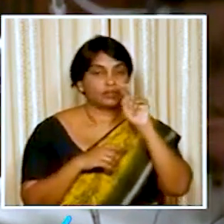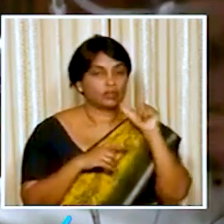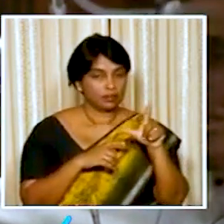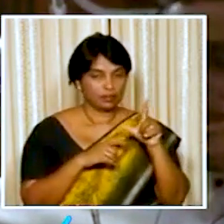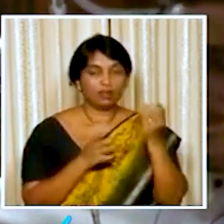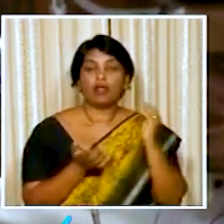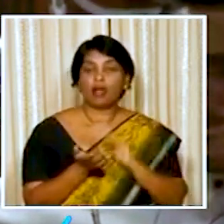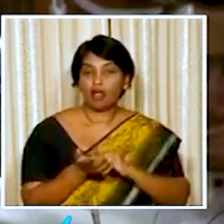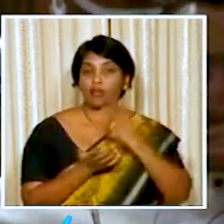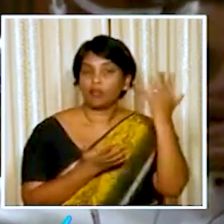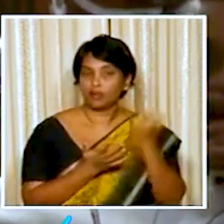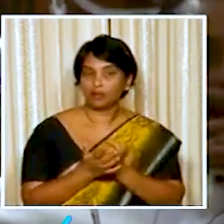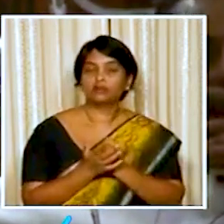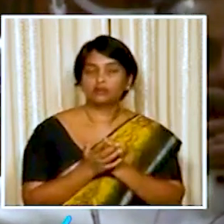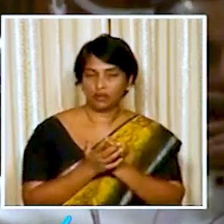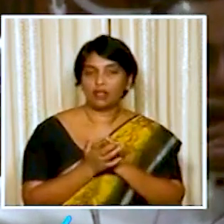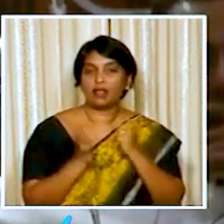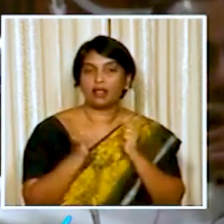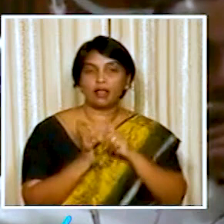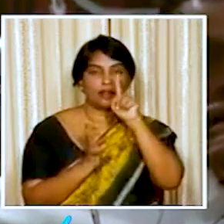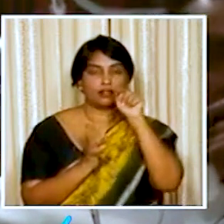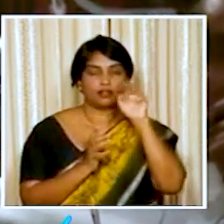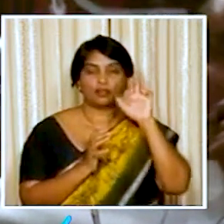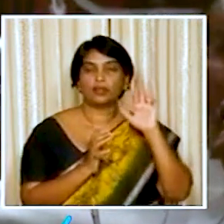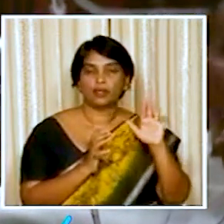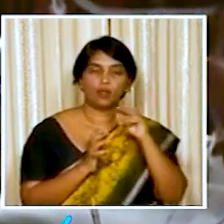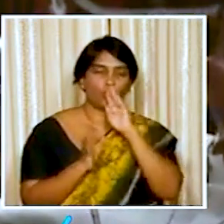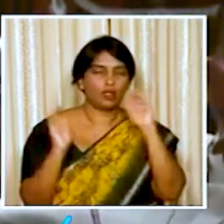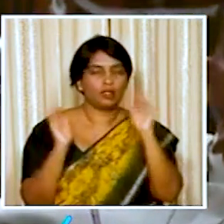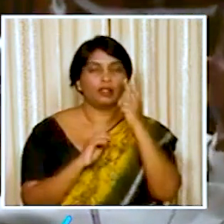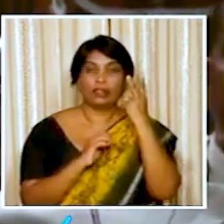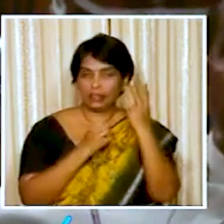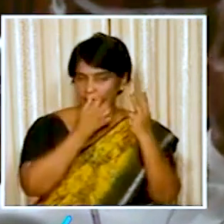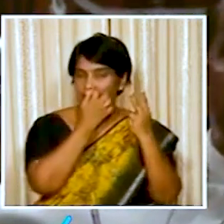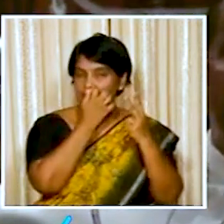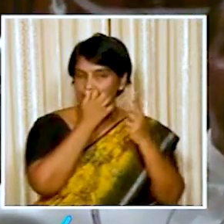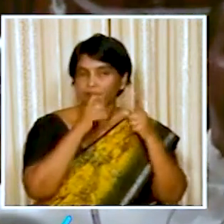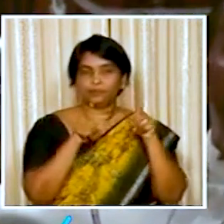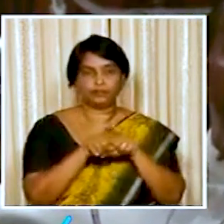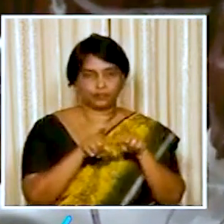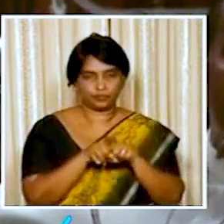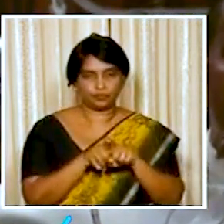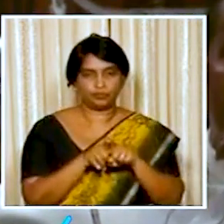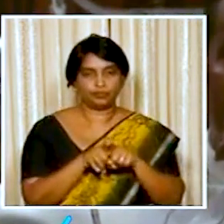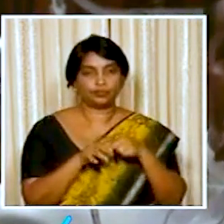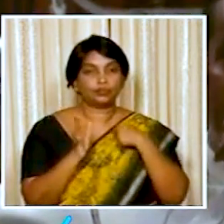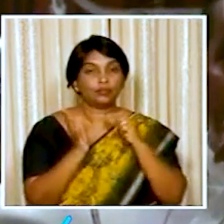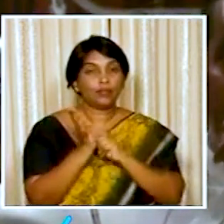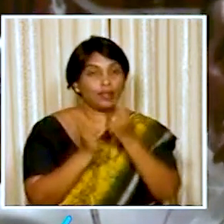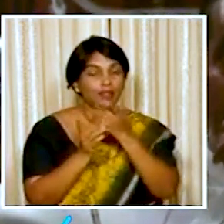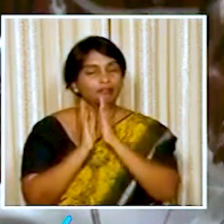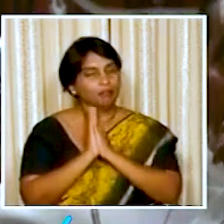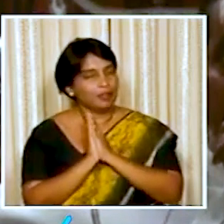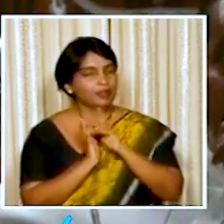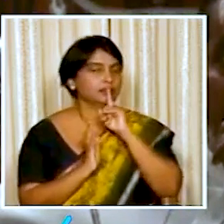වෙනකොට අලුතෙන් ගන්නවා ස්වෛරී බැඳුම් කර 1.9. ඒක දෙකක් කියලා කියමු. එතකොට ඊට අමතරව ගිහිල්ලා ඉන්න ණය හිමියන්ට වැඳලා